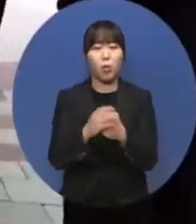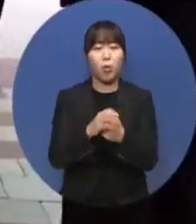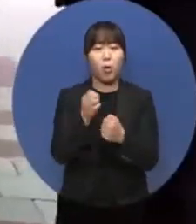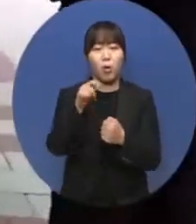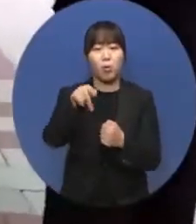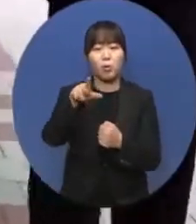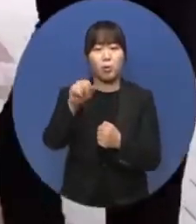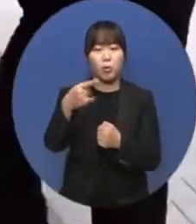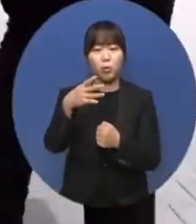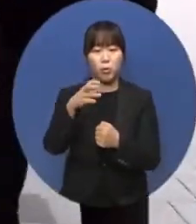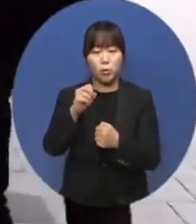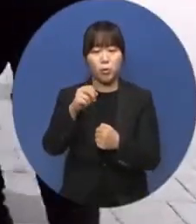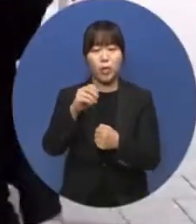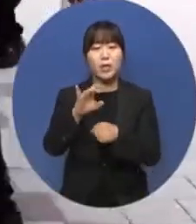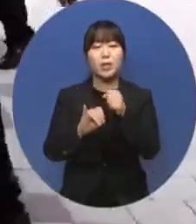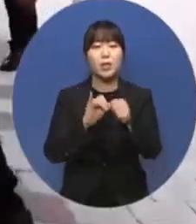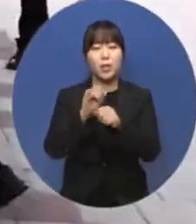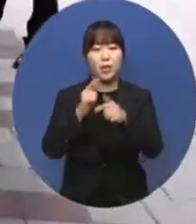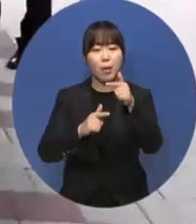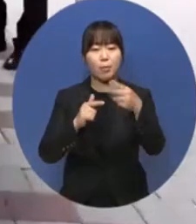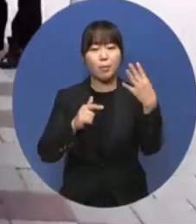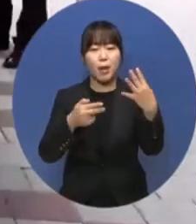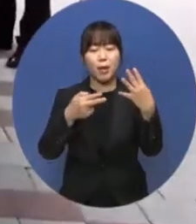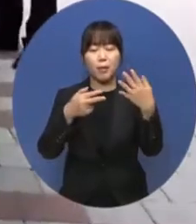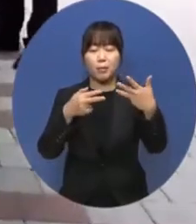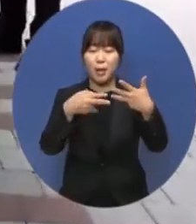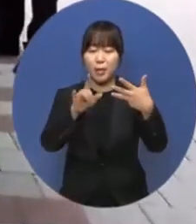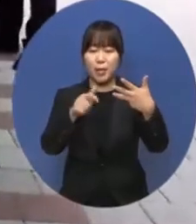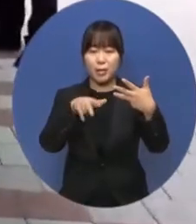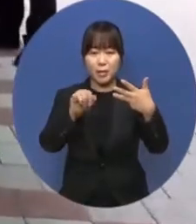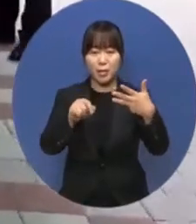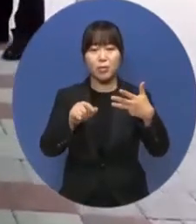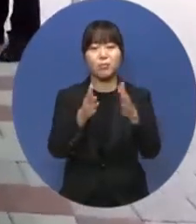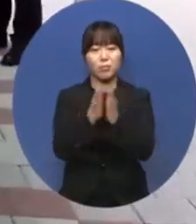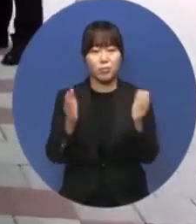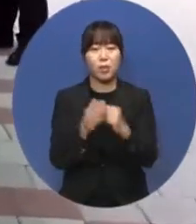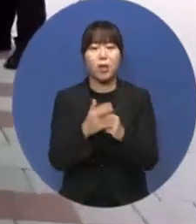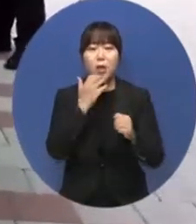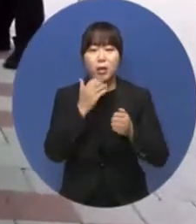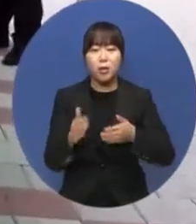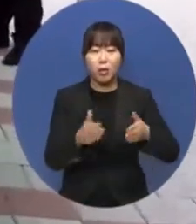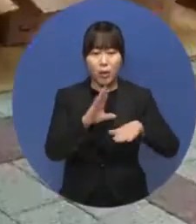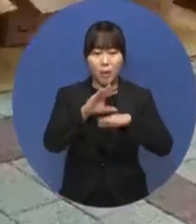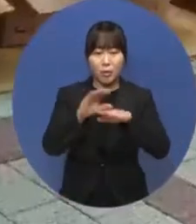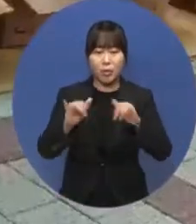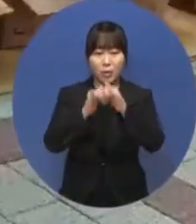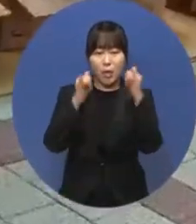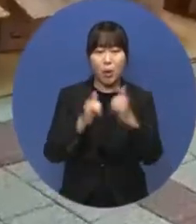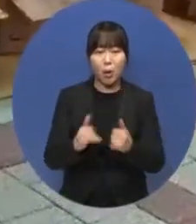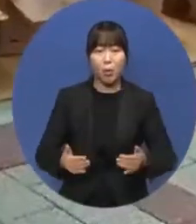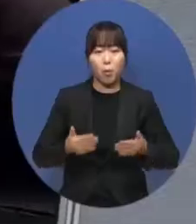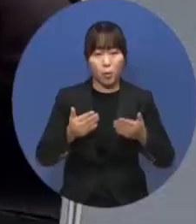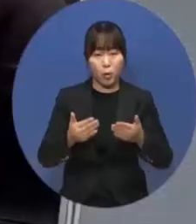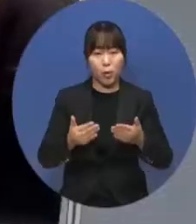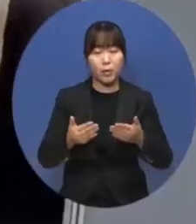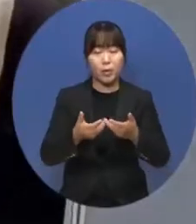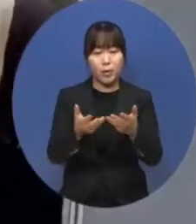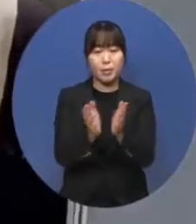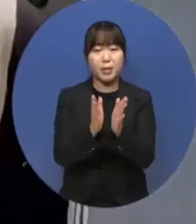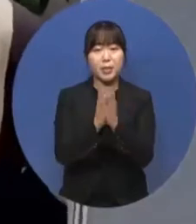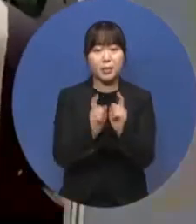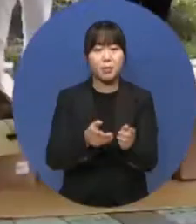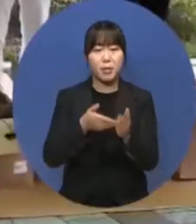8단지 에서 시작했습니다 이곳 관리소장은 경기방송 사회공헌 팀에 직접 나눔을 요청하여